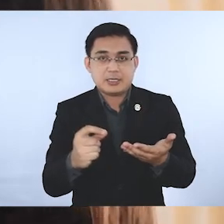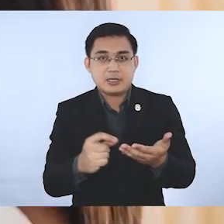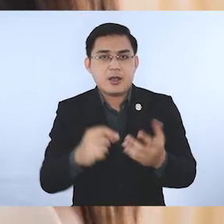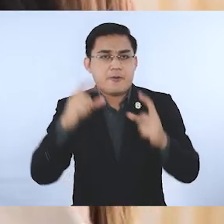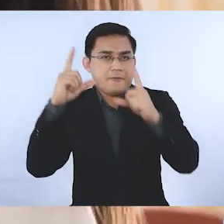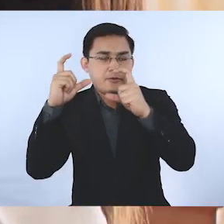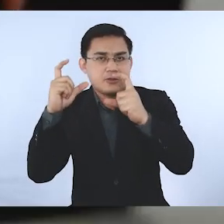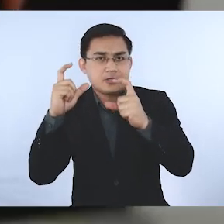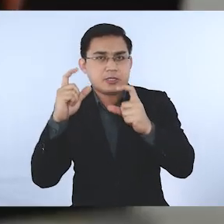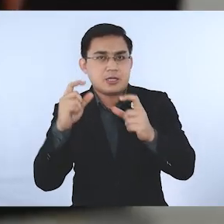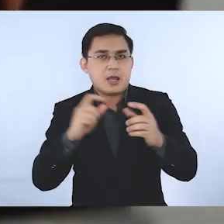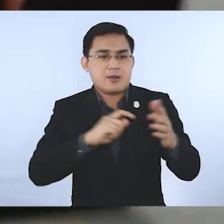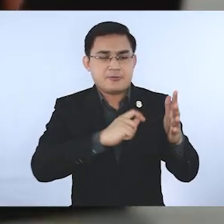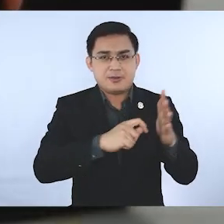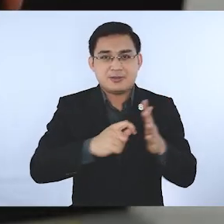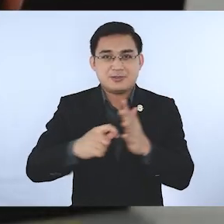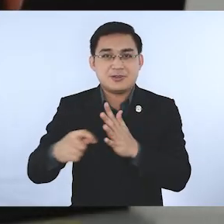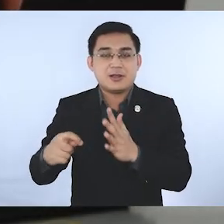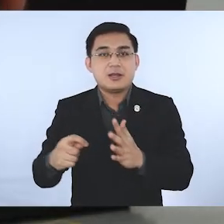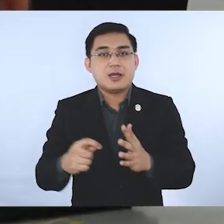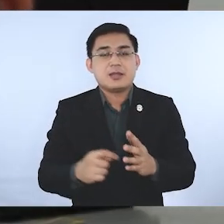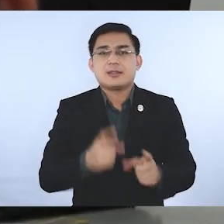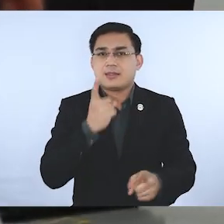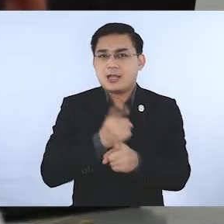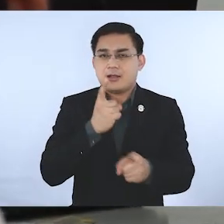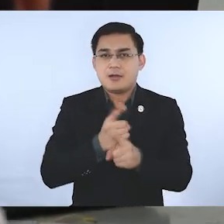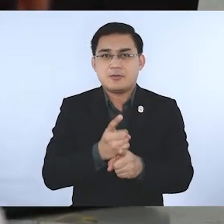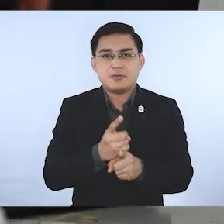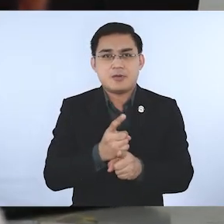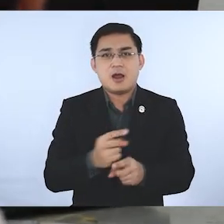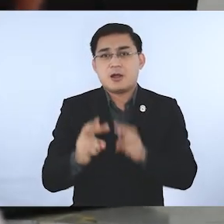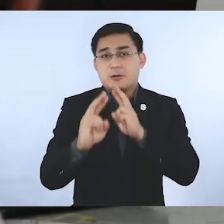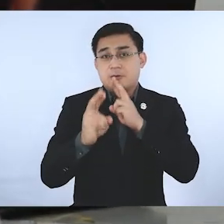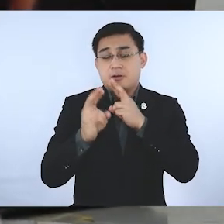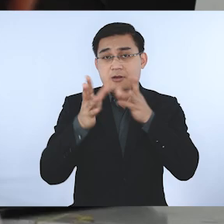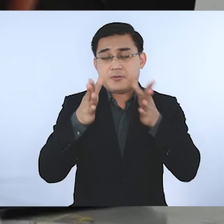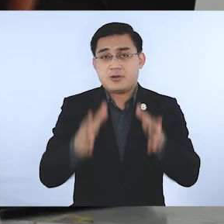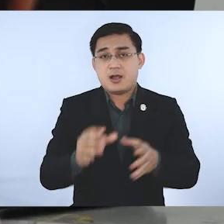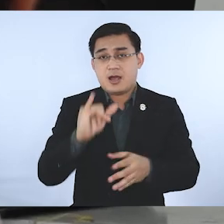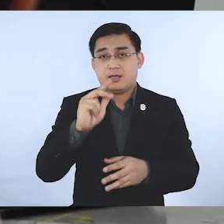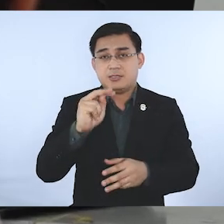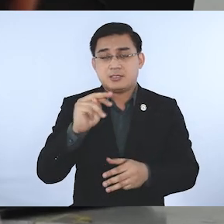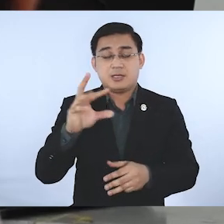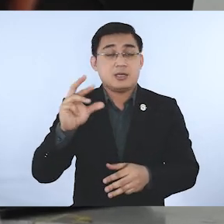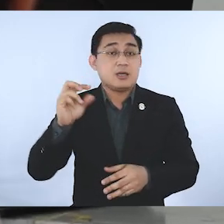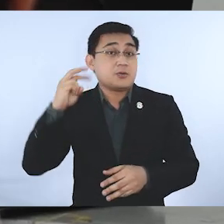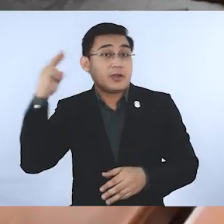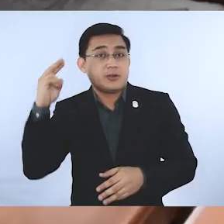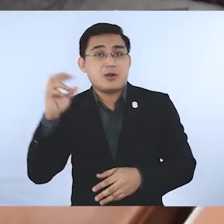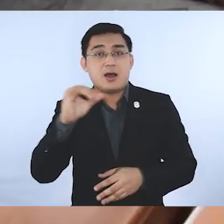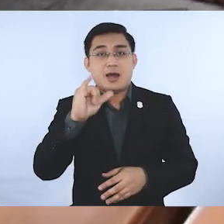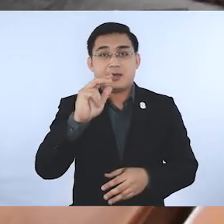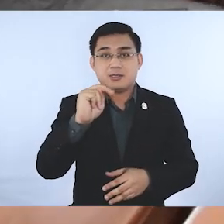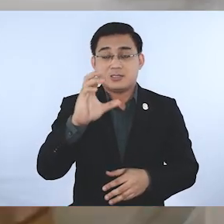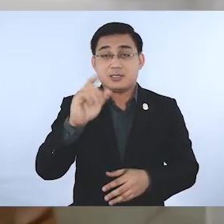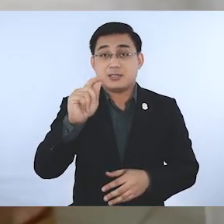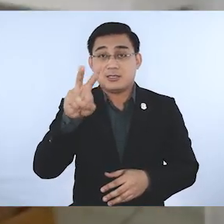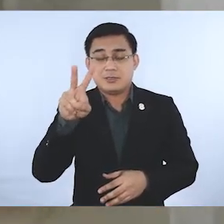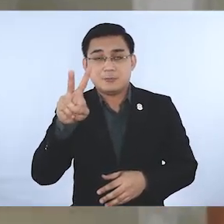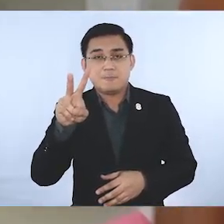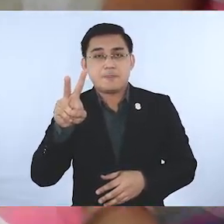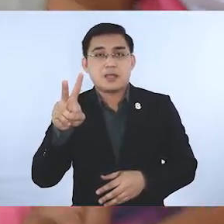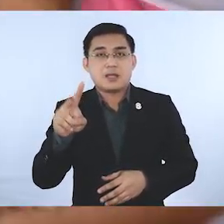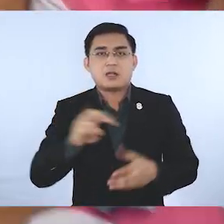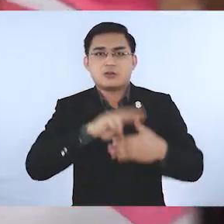photography, videography, at ang wastong paraan ng hosting sa INC Radio at INC TV. Nagdulot ito